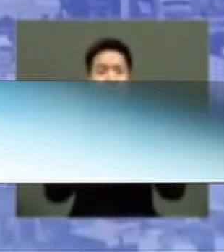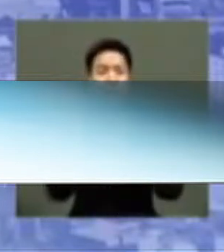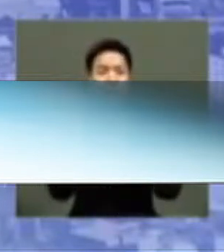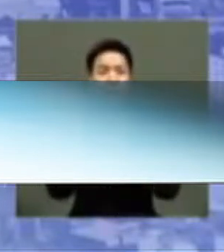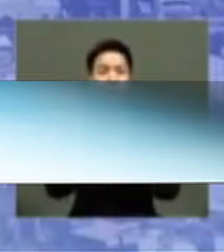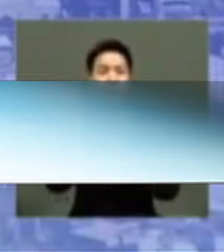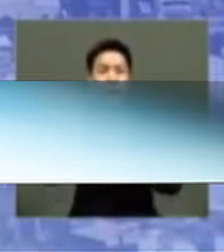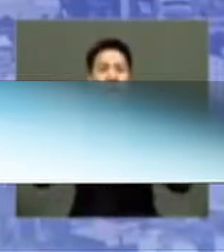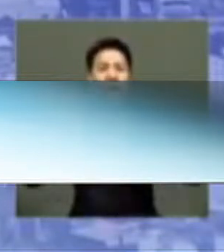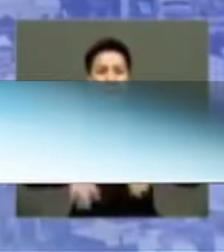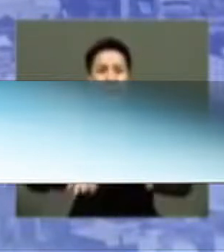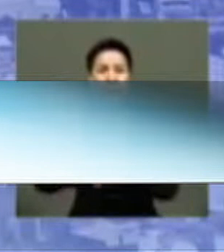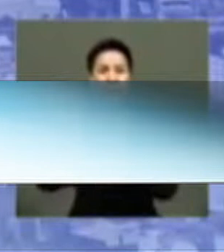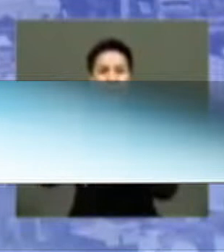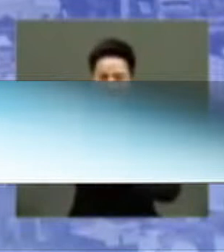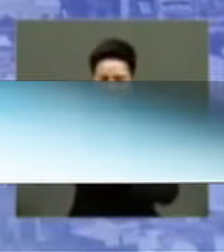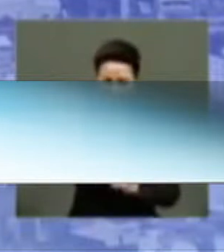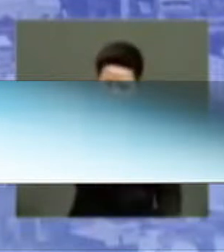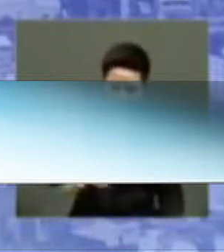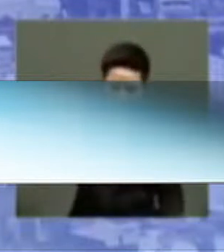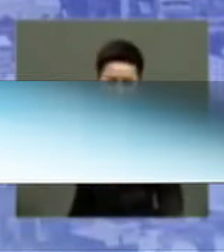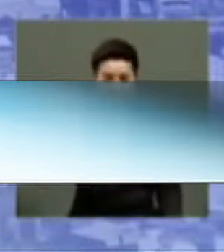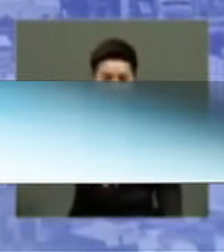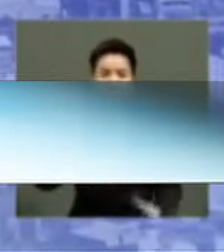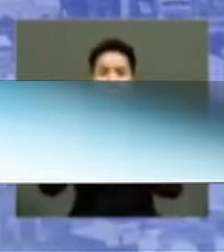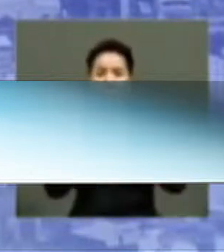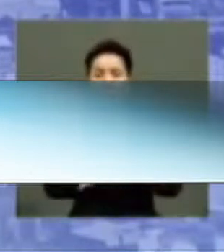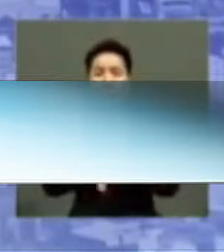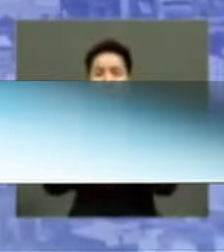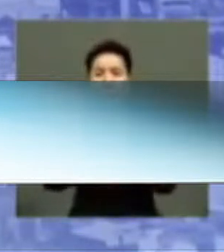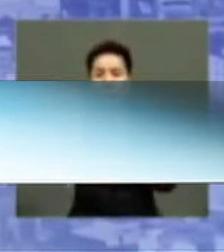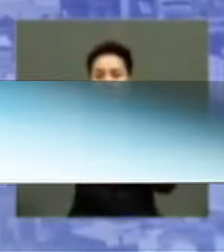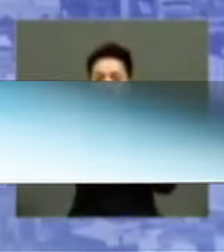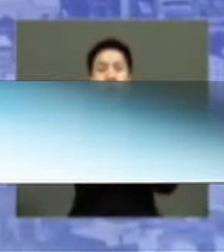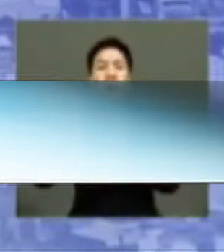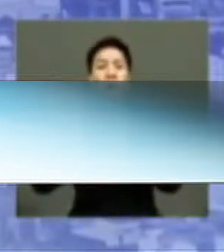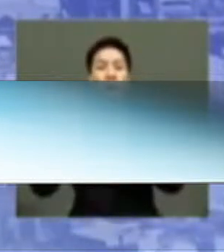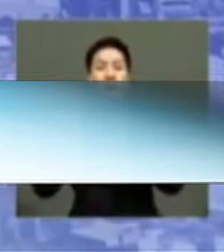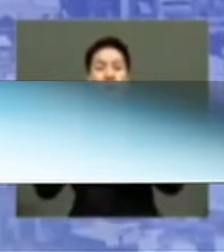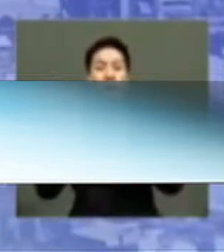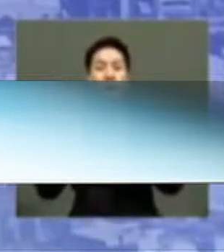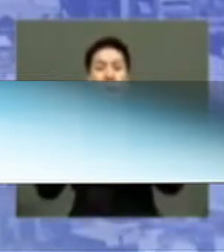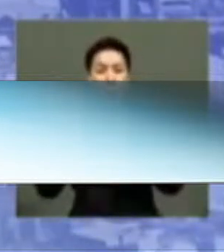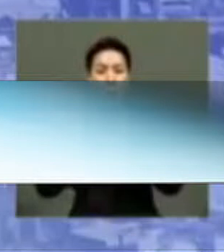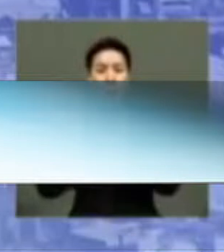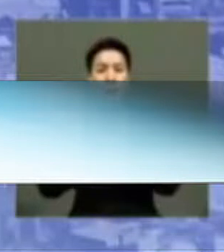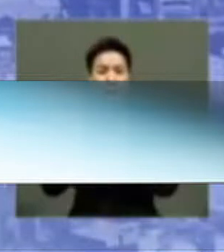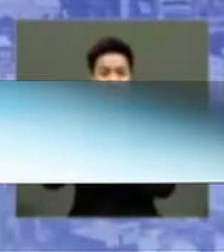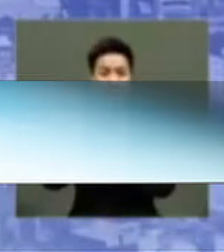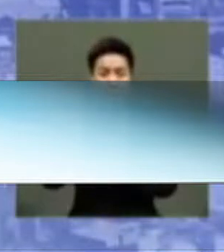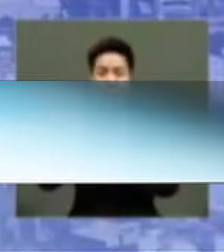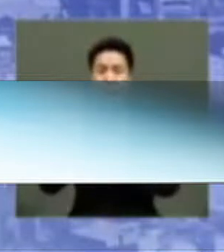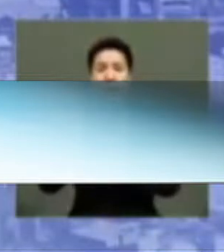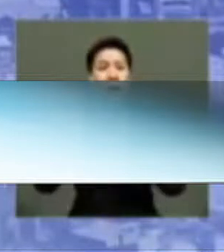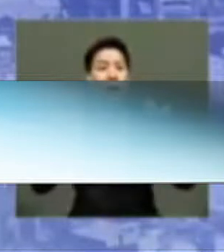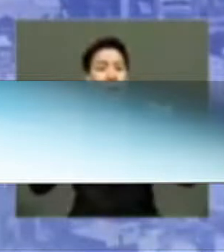คน 19ยืนยันว่าผลจากทั้ง 2แบบนะคะซึ่งมีประวัติการทำงานในพื้นที่ที่ทำให้เห็นว่าพื้นที่